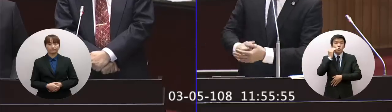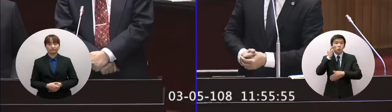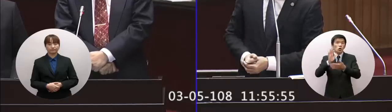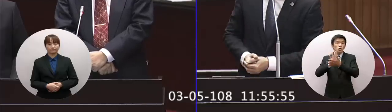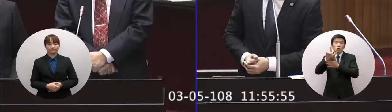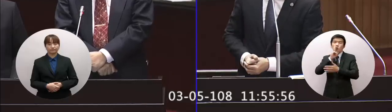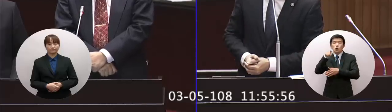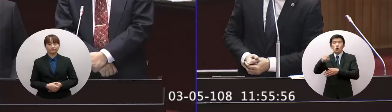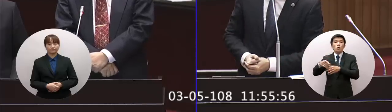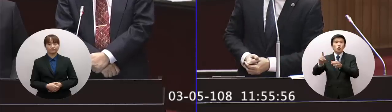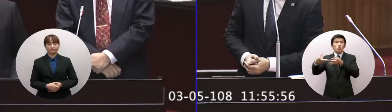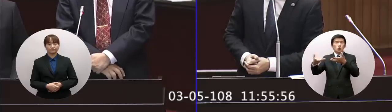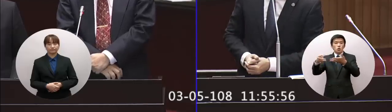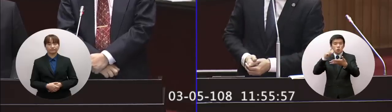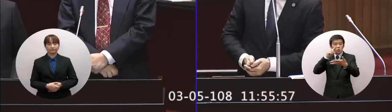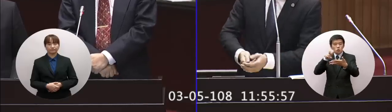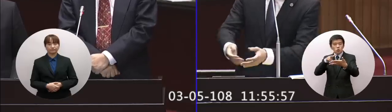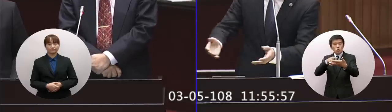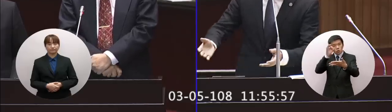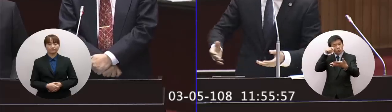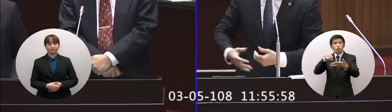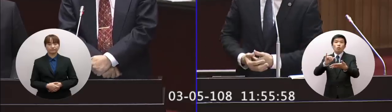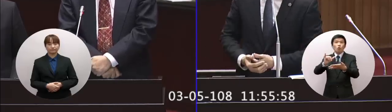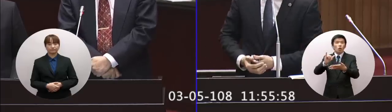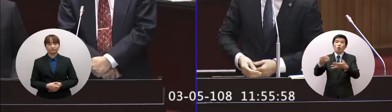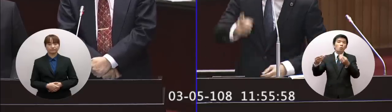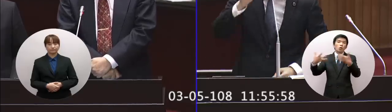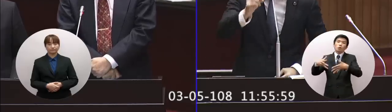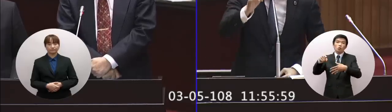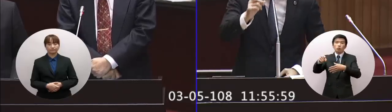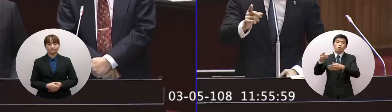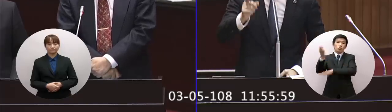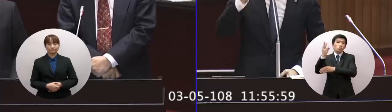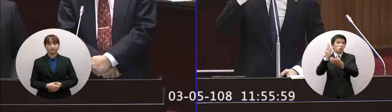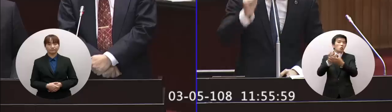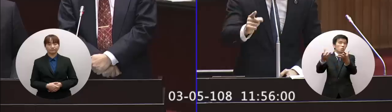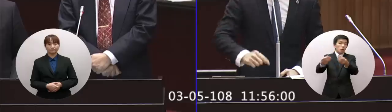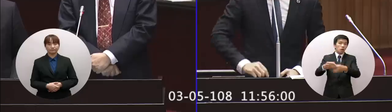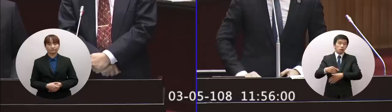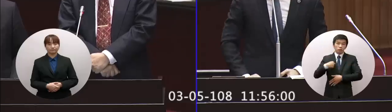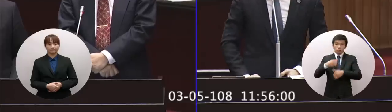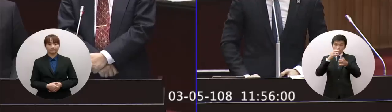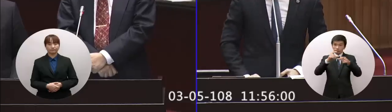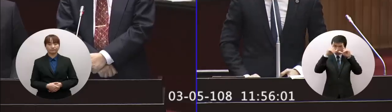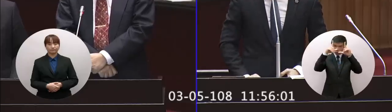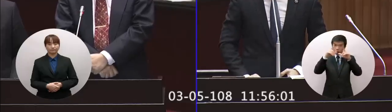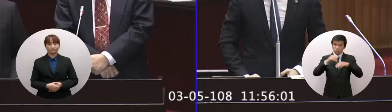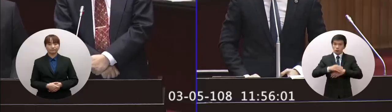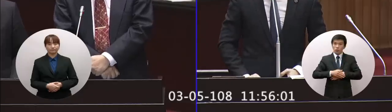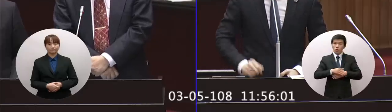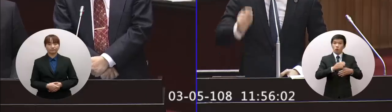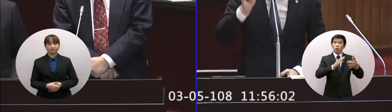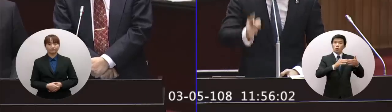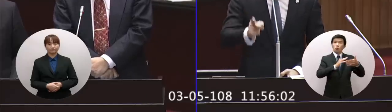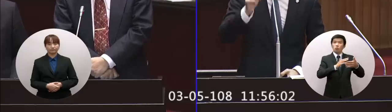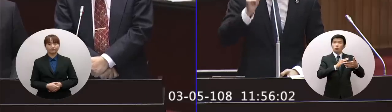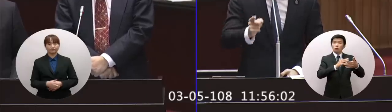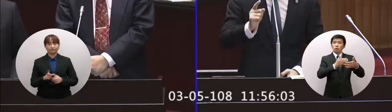这肖面上拢咱这个无法度啦吼，伊种肖面上毋是中资，我要提醒六委会都毋是审查伊的钱嘛。